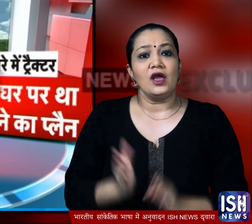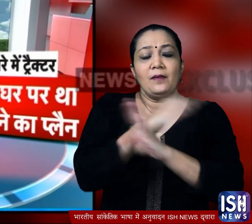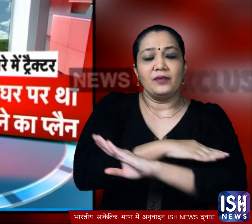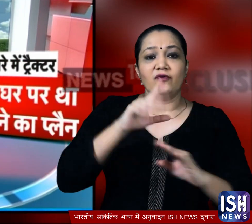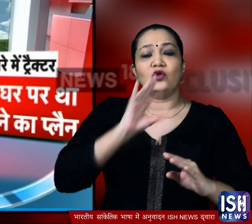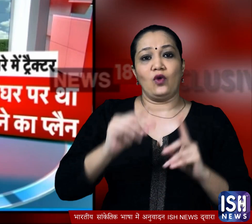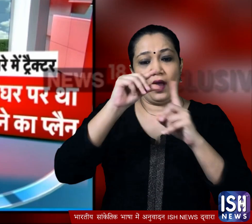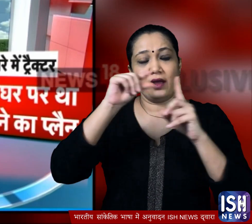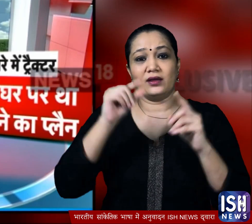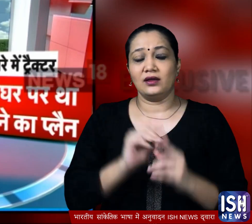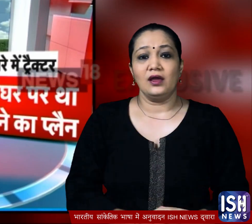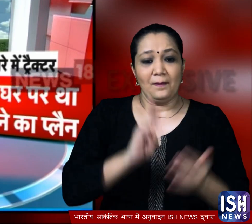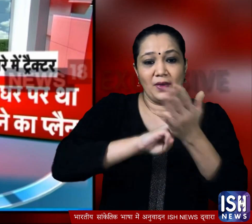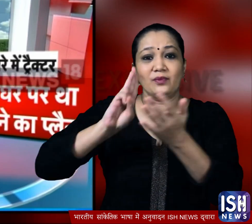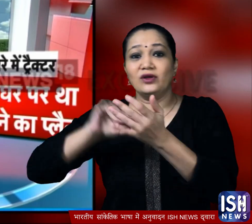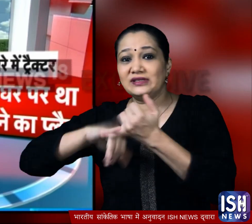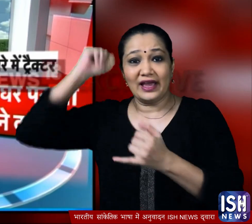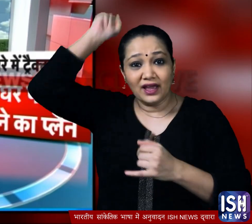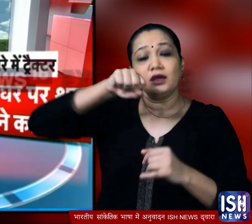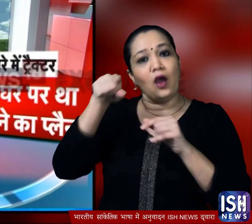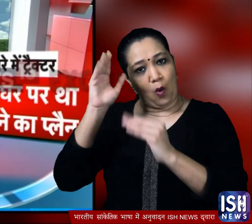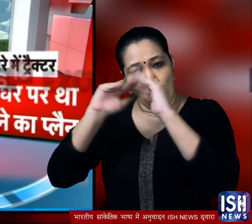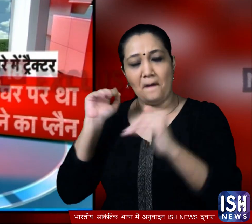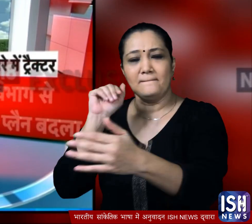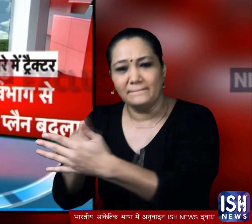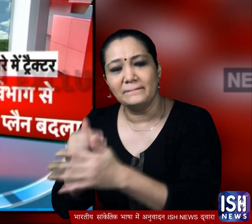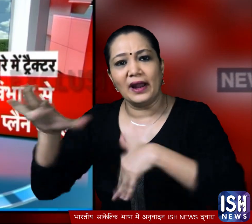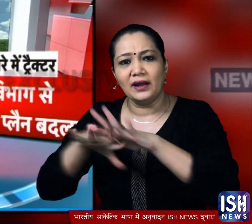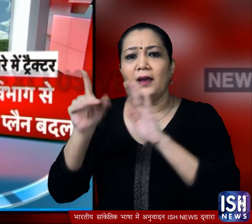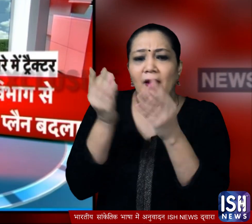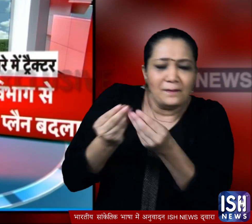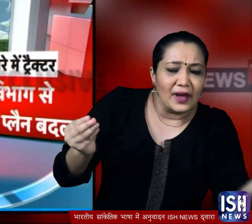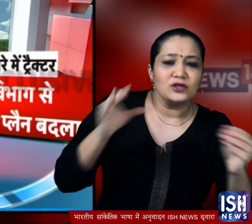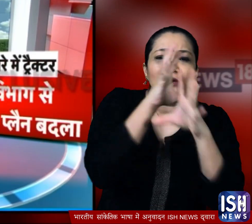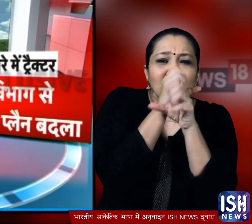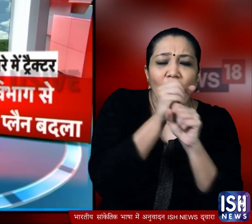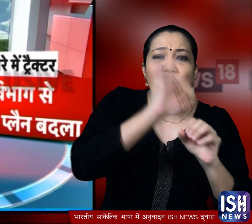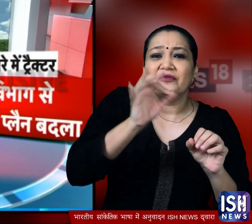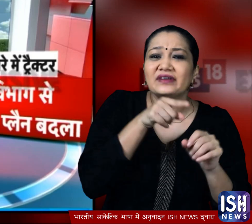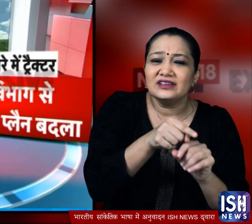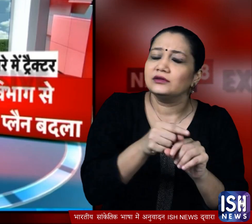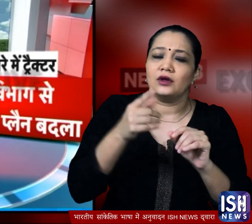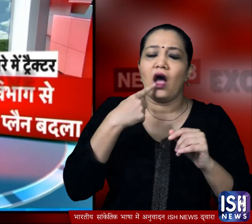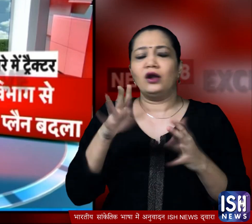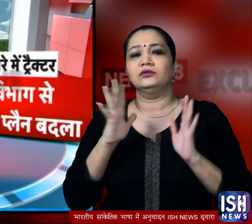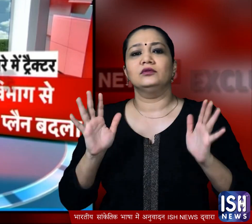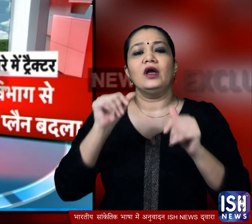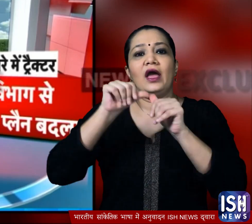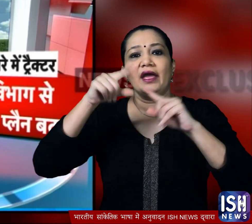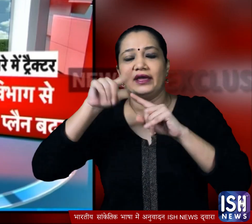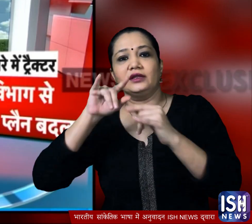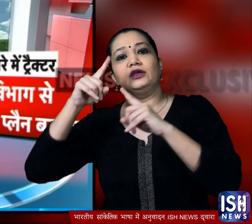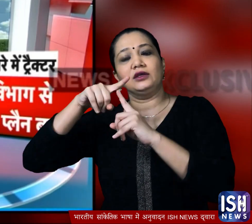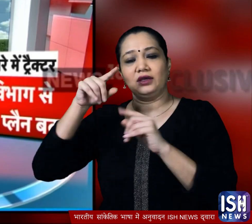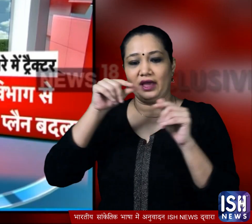पूर्व प्रधानमंत्री मनमोहन सिंह के घर पर उतारने का प्लान था, लेकिन वहां पास में खुफिया विभाग के दफ्तर होने की वजह से ट्रैक्टर को केटीएस तुलसी के